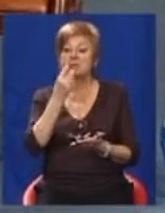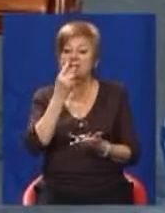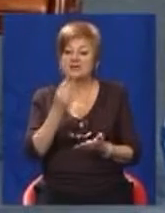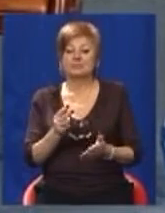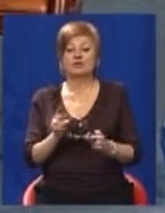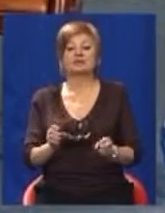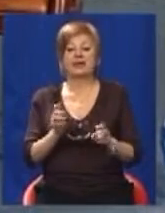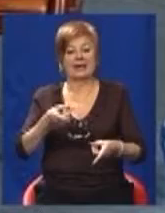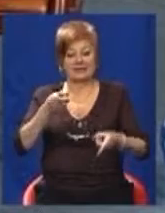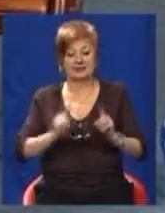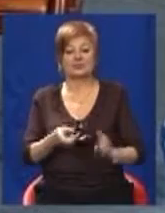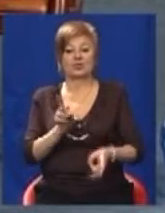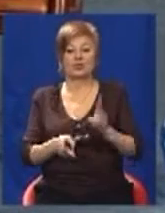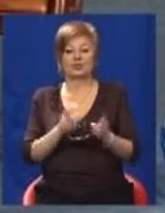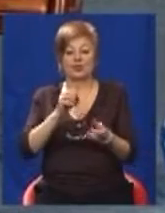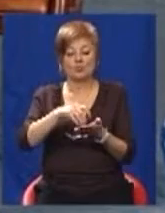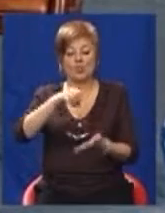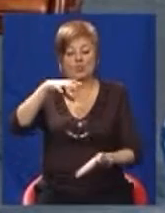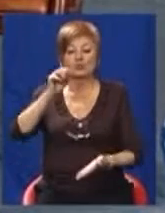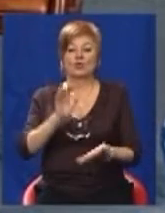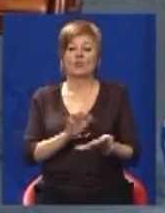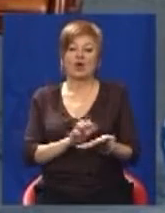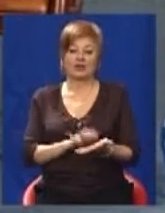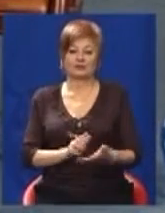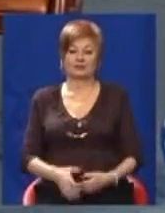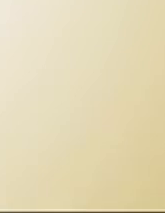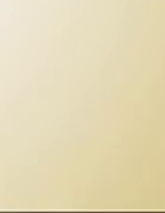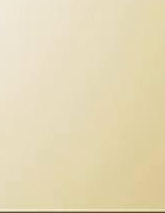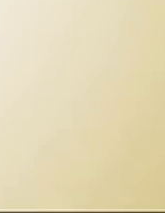поглянемо, як дійсно таки готують бульбашкову кашу.